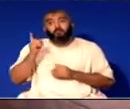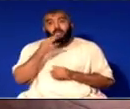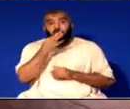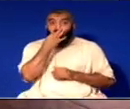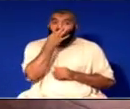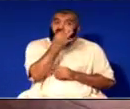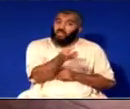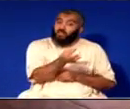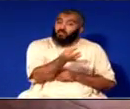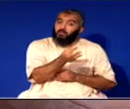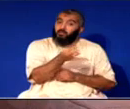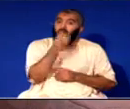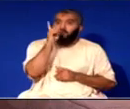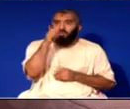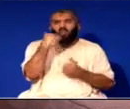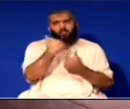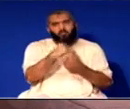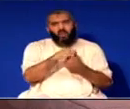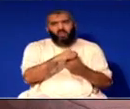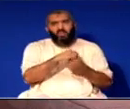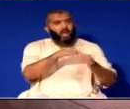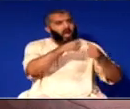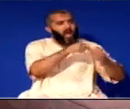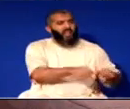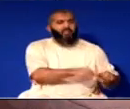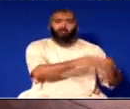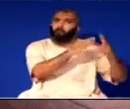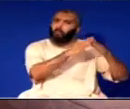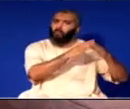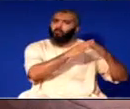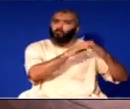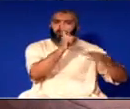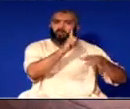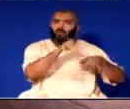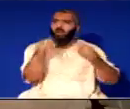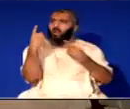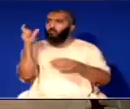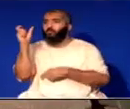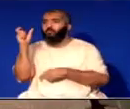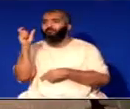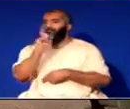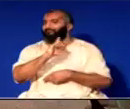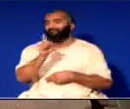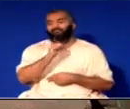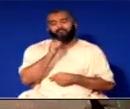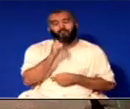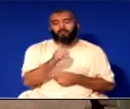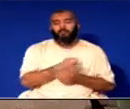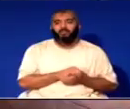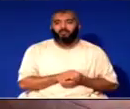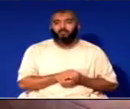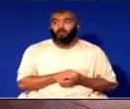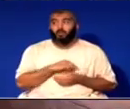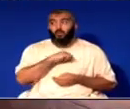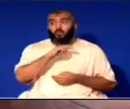قالوا ولا ما قالوش، يعني بمعنى نقول إنسان إلى خمد يقعد في ذاك، لا هذا ماهوش يعني ليس كلاما طيبا. احنا يا بالعكس احنا ماذا